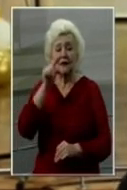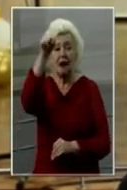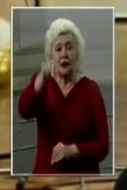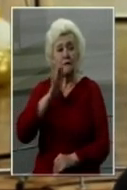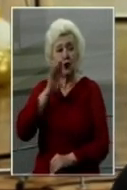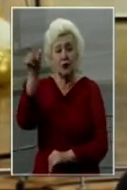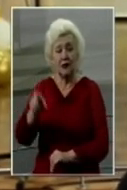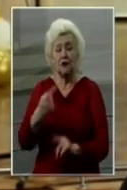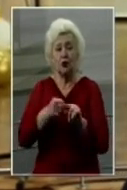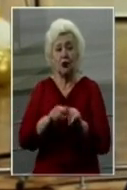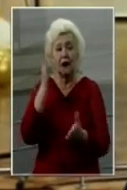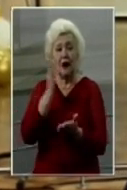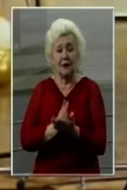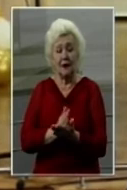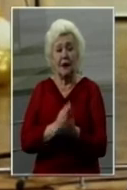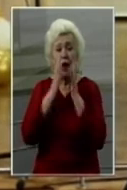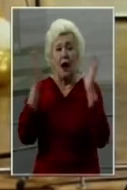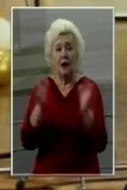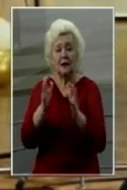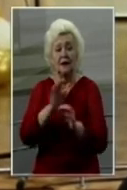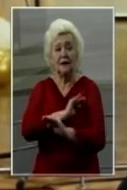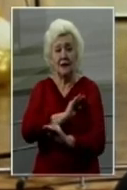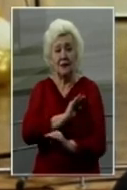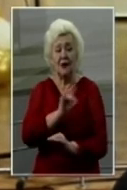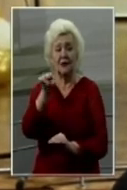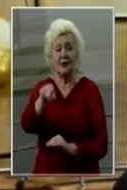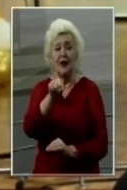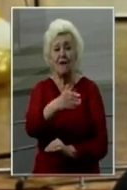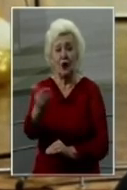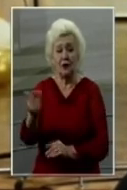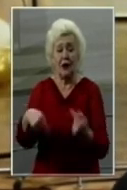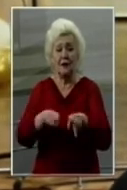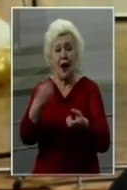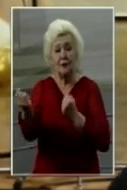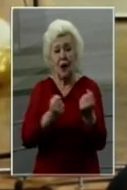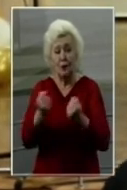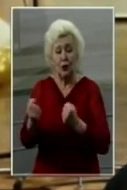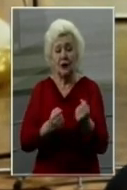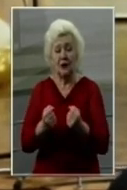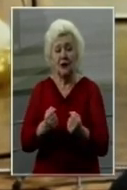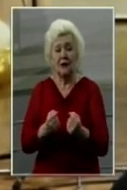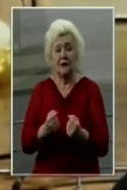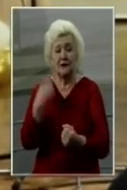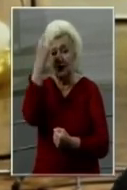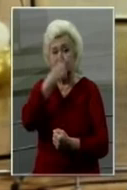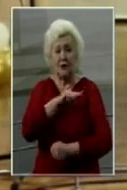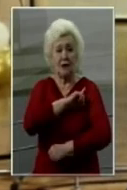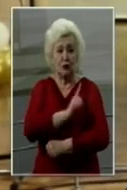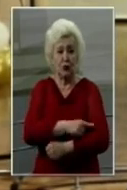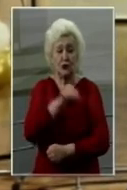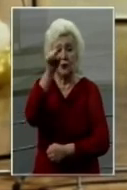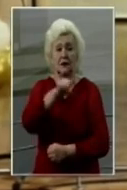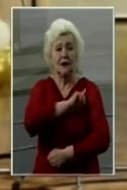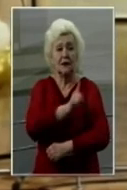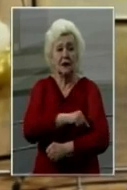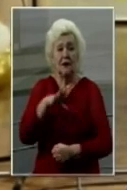історія про дівчину, яка являлася хранителем смерті, і вона якби боролася з власною силою, тому що ця